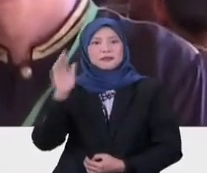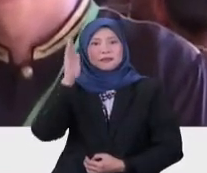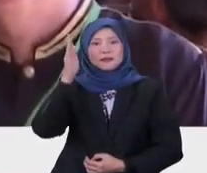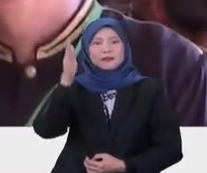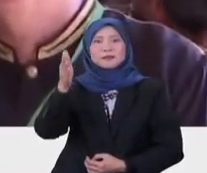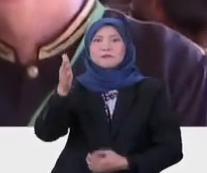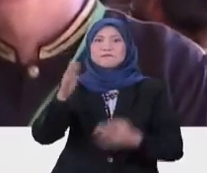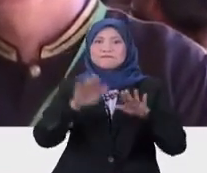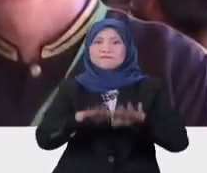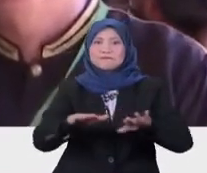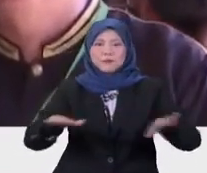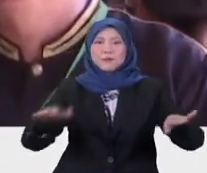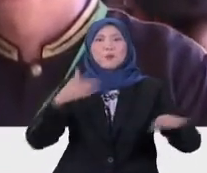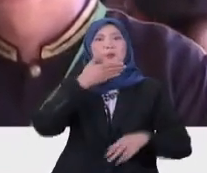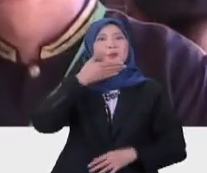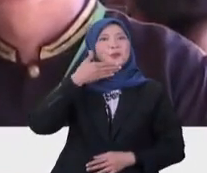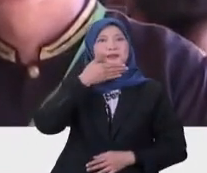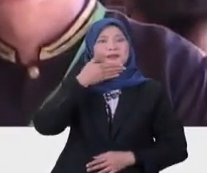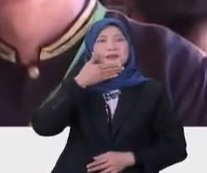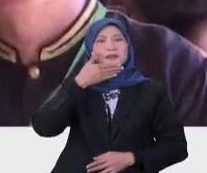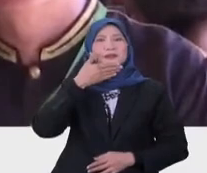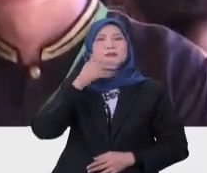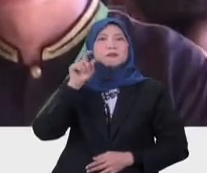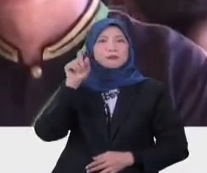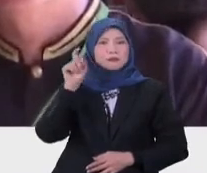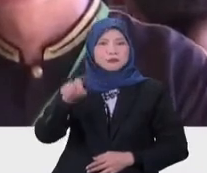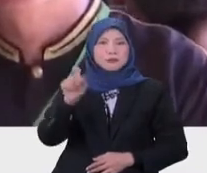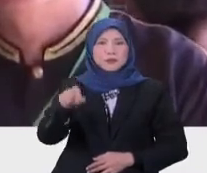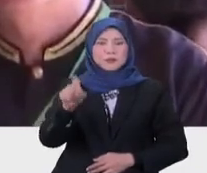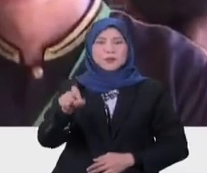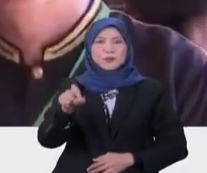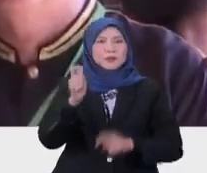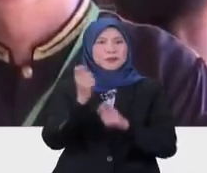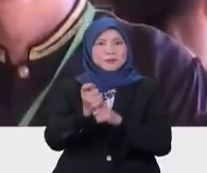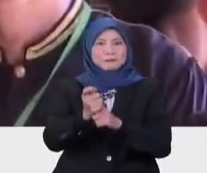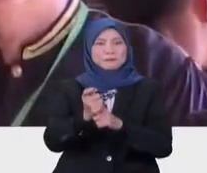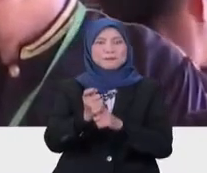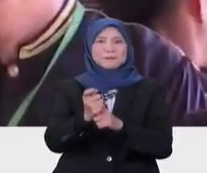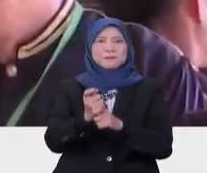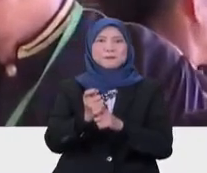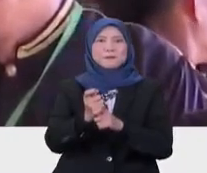kepada anak-anak muda, agar mereka dapat mengakalkan